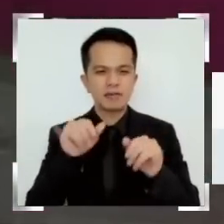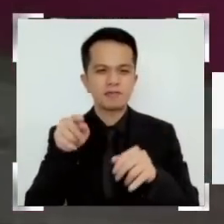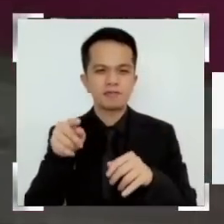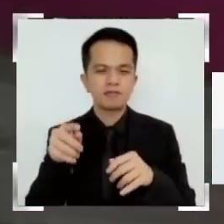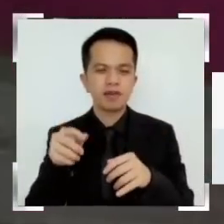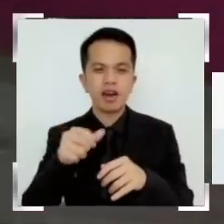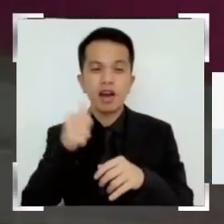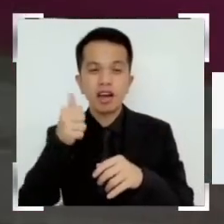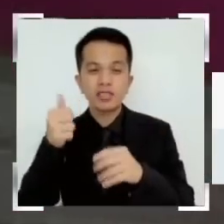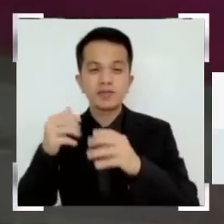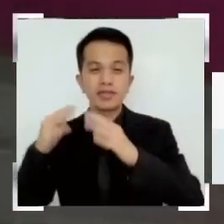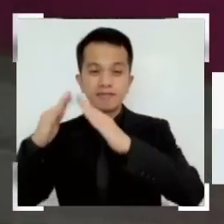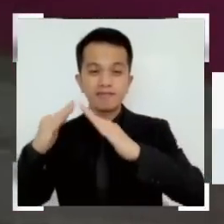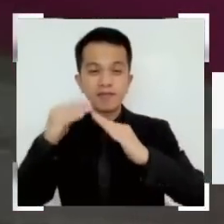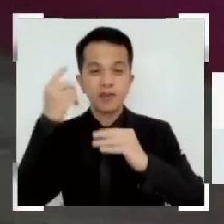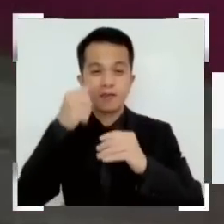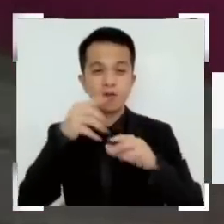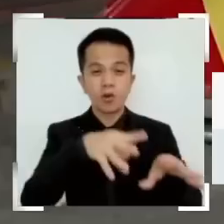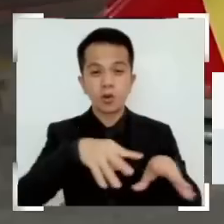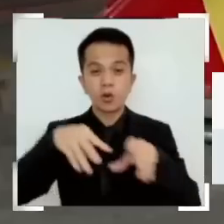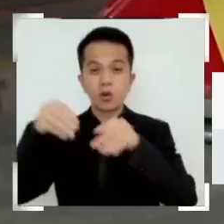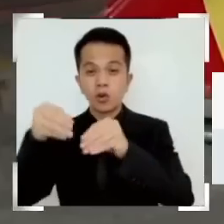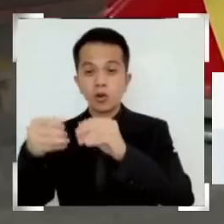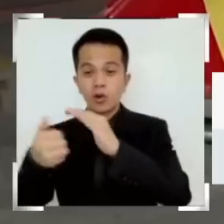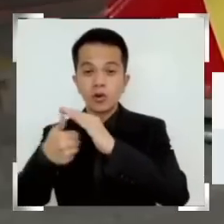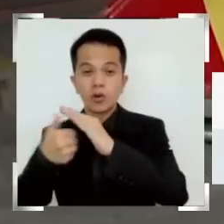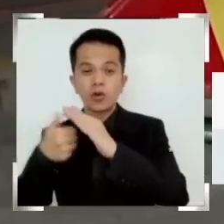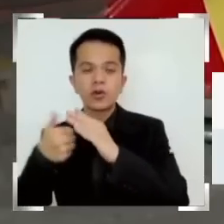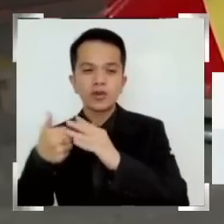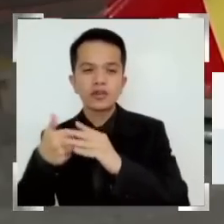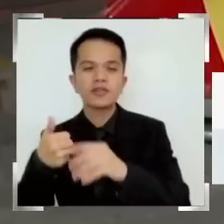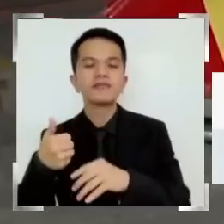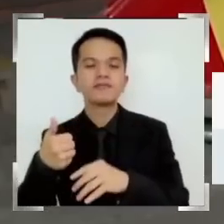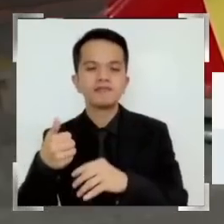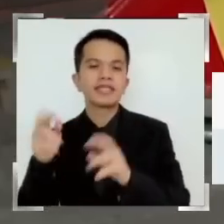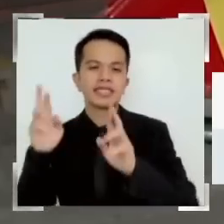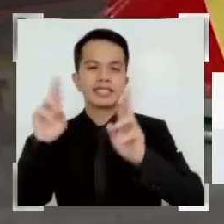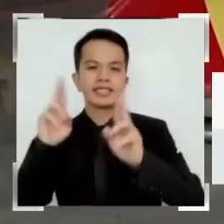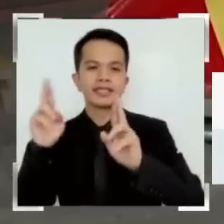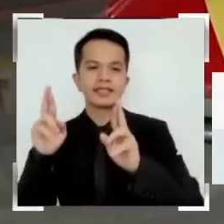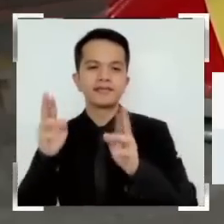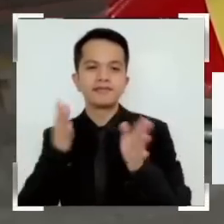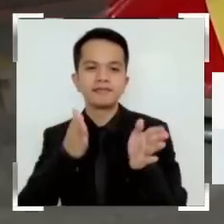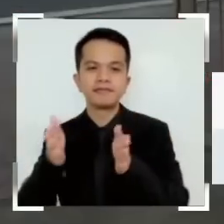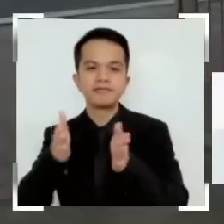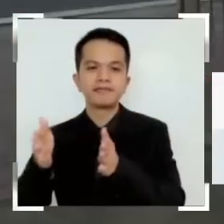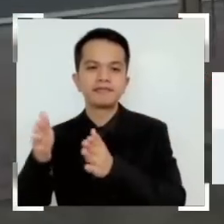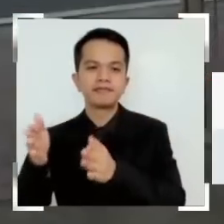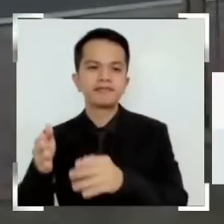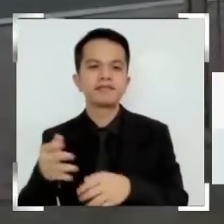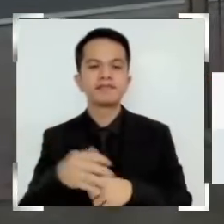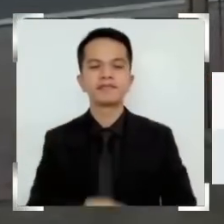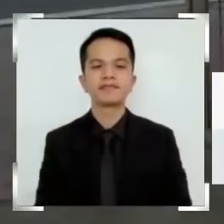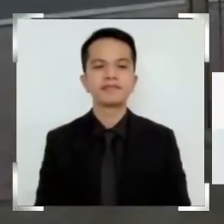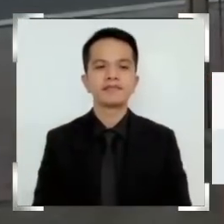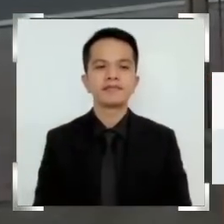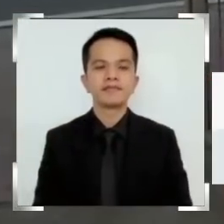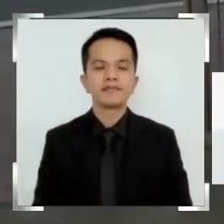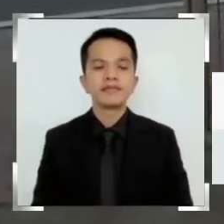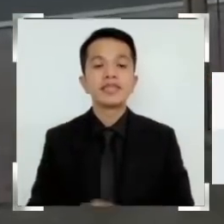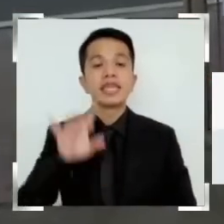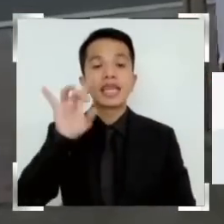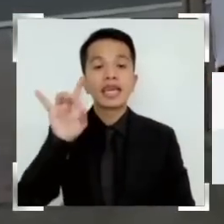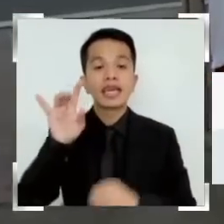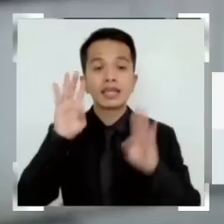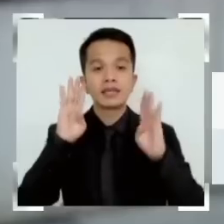evacuation center sakaling kailanganing magpalikas ng mga residenteng naninirahan sa low-lying at flood-prone areas. 8 barangay ang